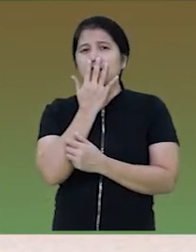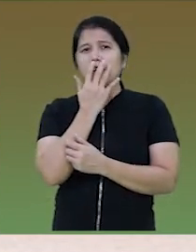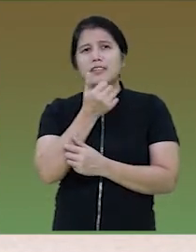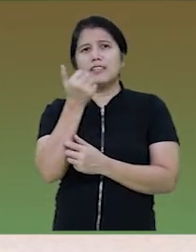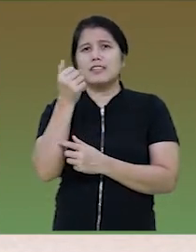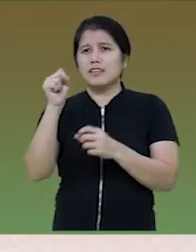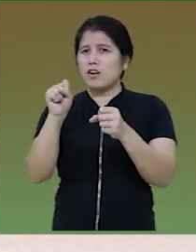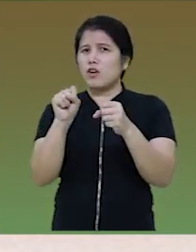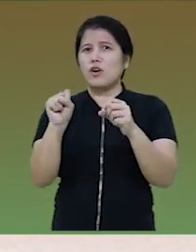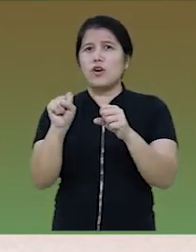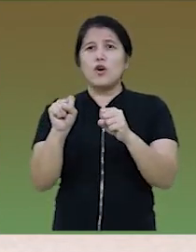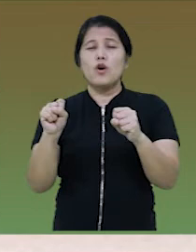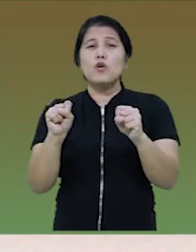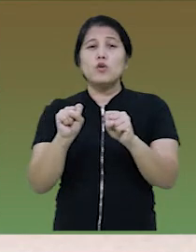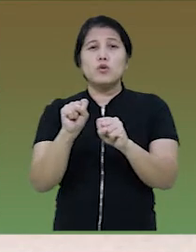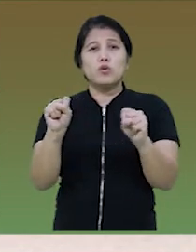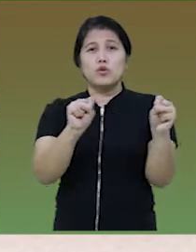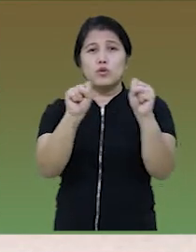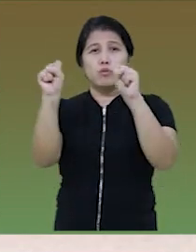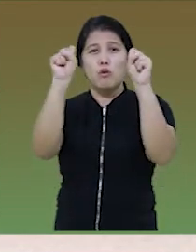usok na kulay abo.